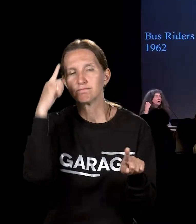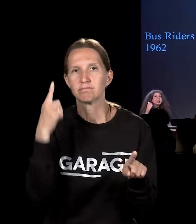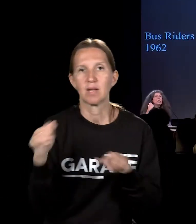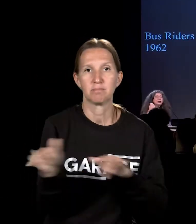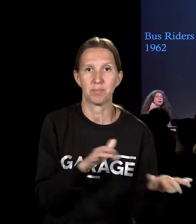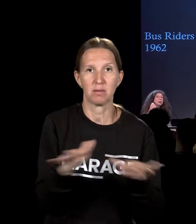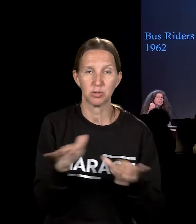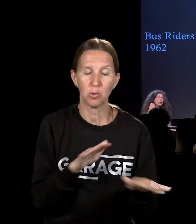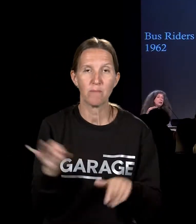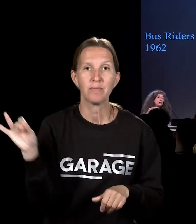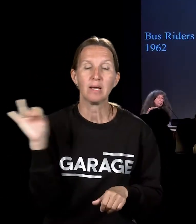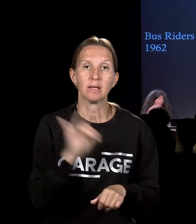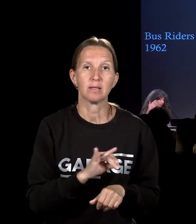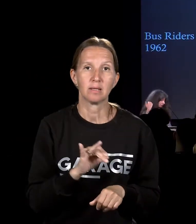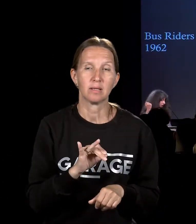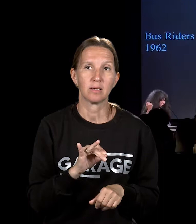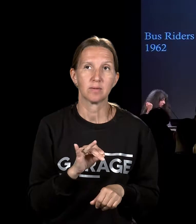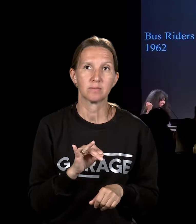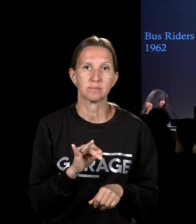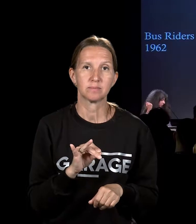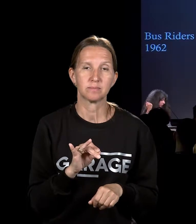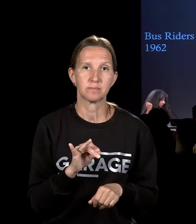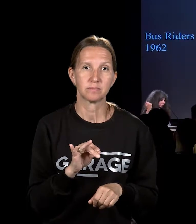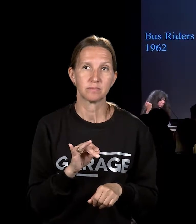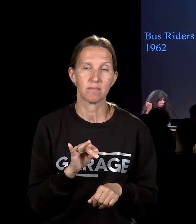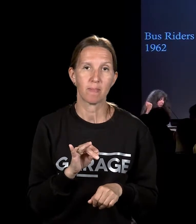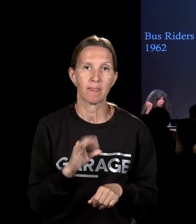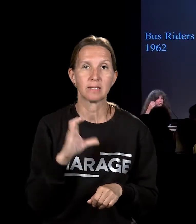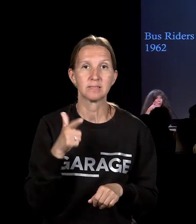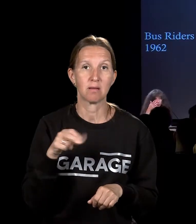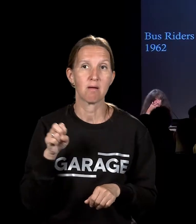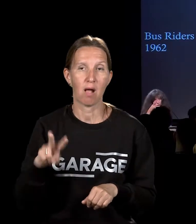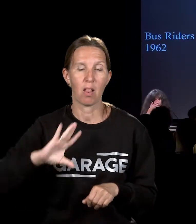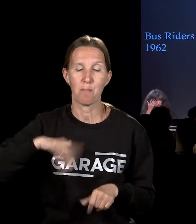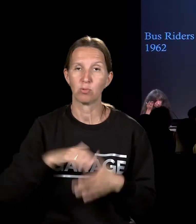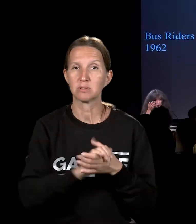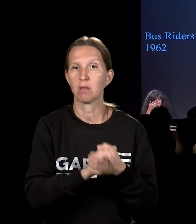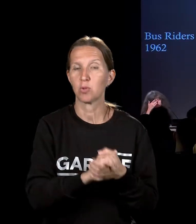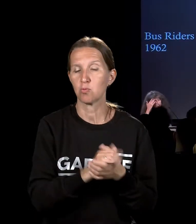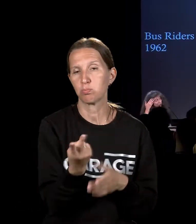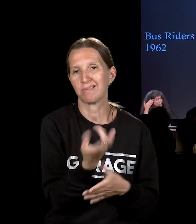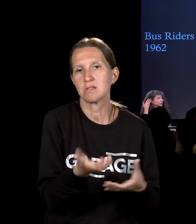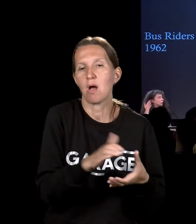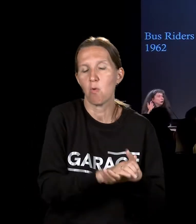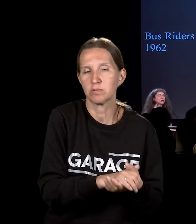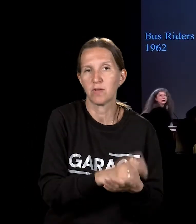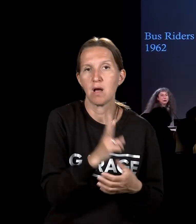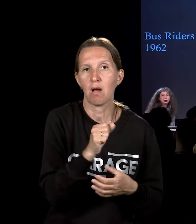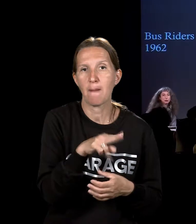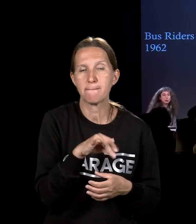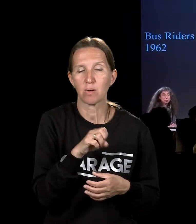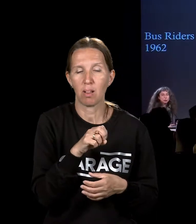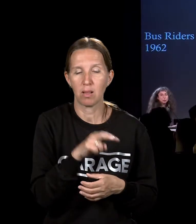И в своих, когда Сигал после дружбы, после знакомства с Капровым,